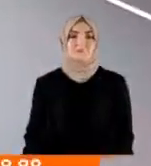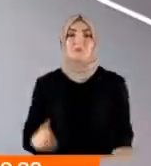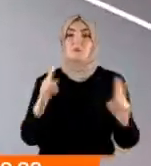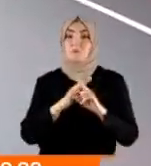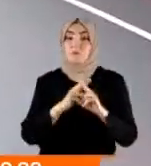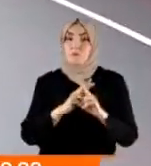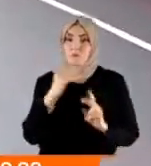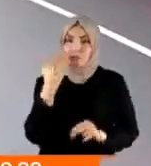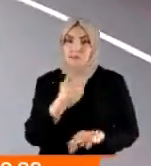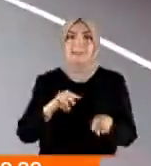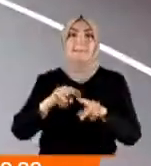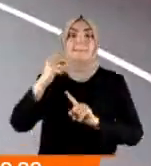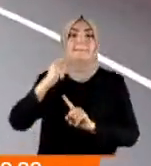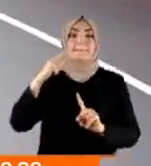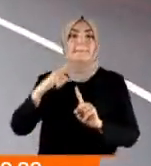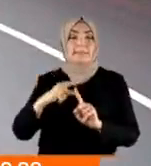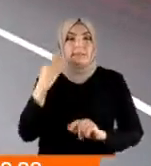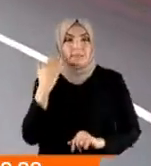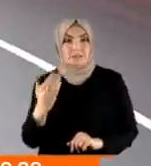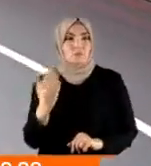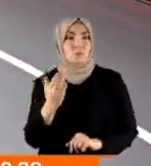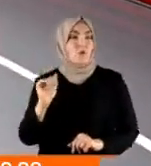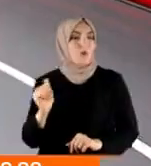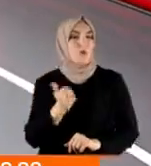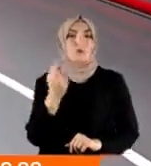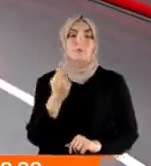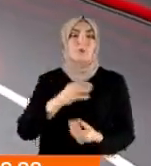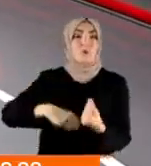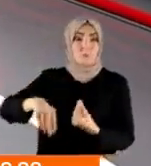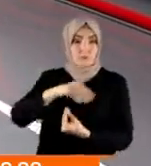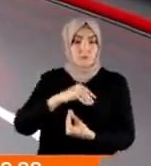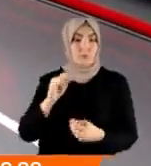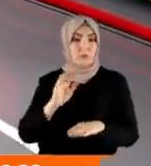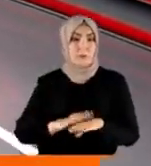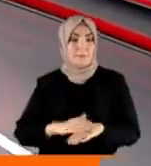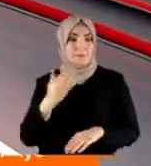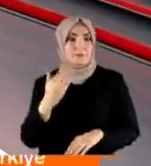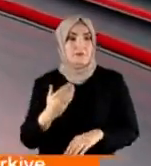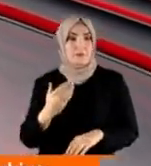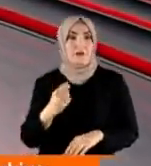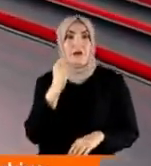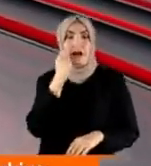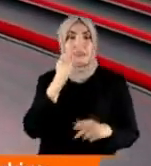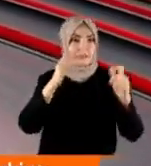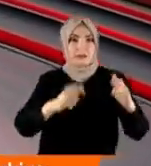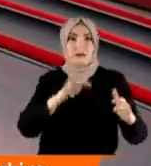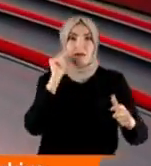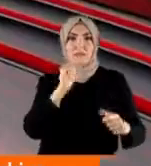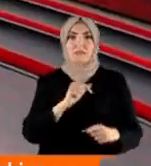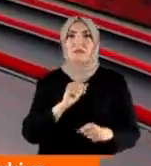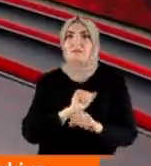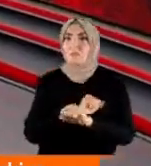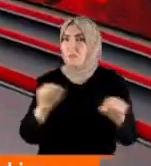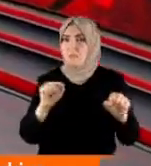Polis ve Milli İstihbarat Teşkilatı çok önemli bir operasyona imza attı. Başkenti kana bulamak isteyen iki terörist keşif ve